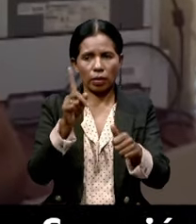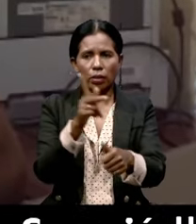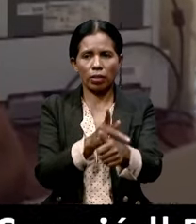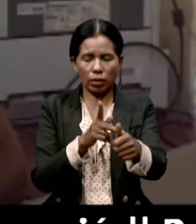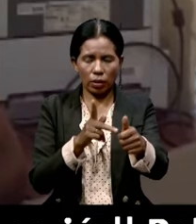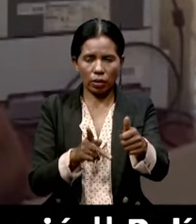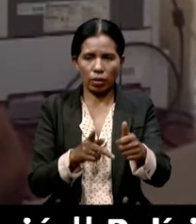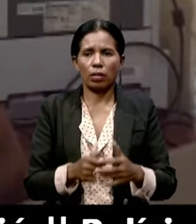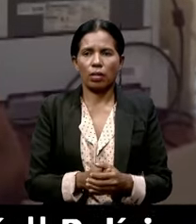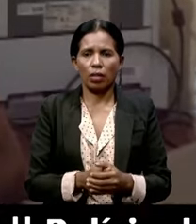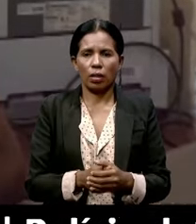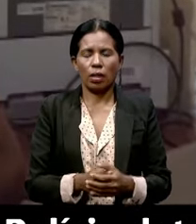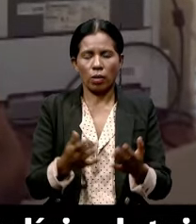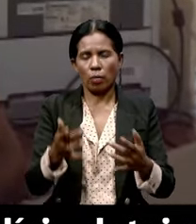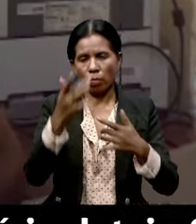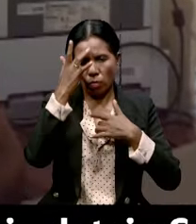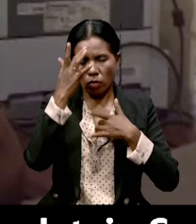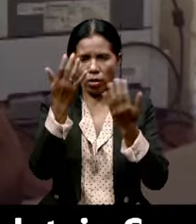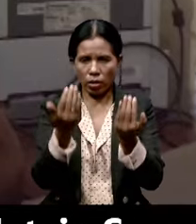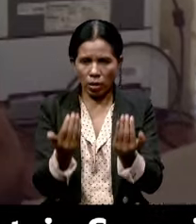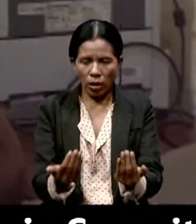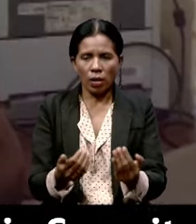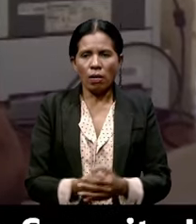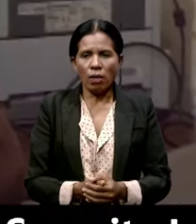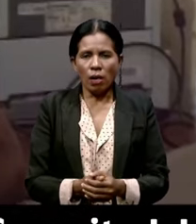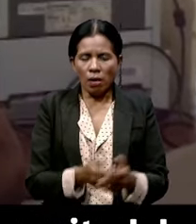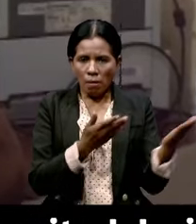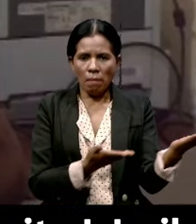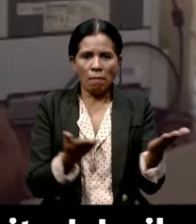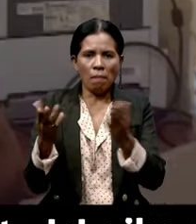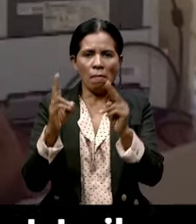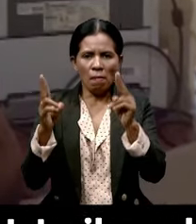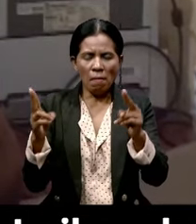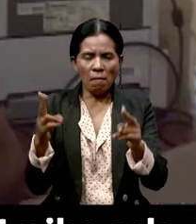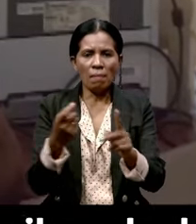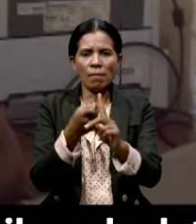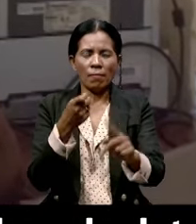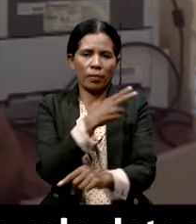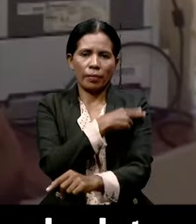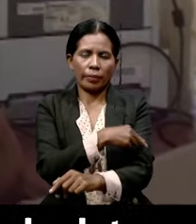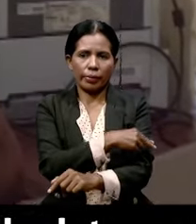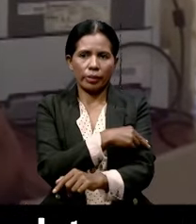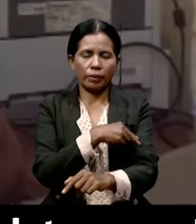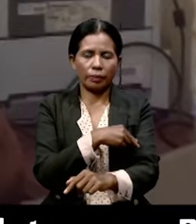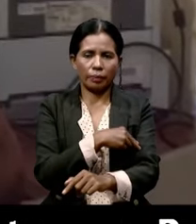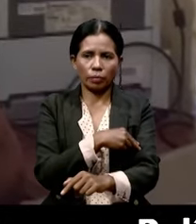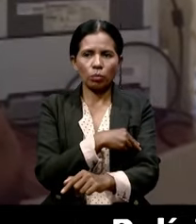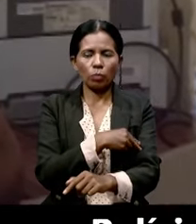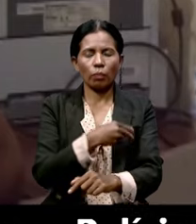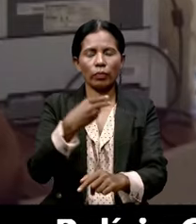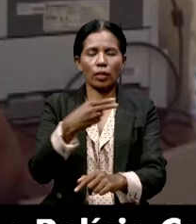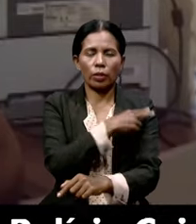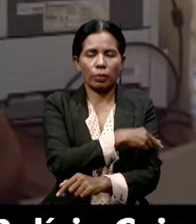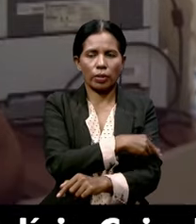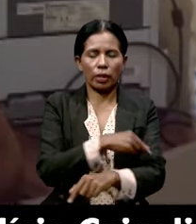pangkar makas kondisian grave mia transfer ke dan baia hos orex ba ke dan ia